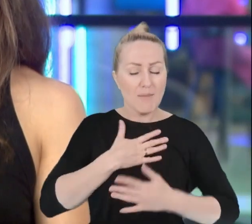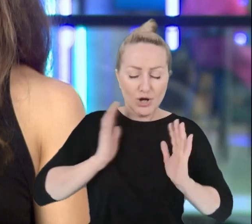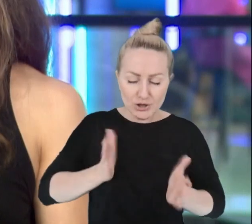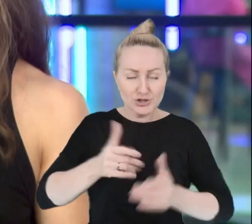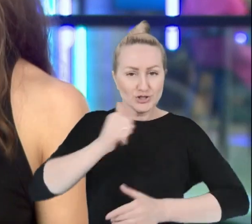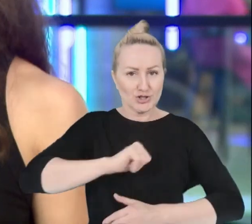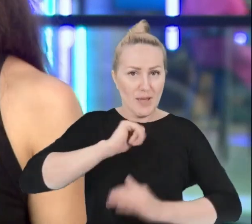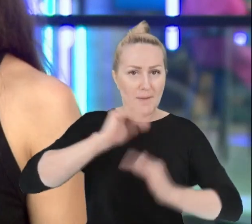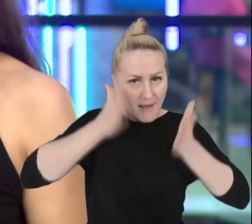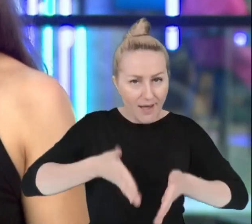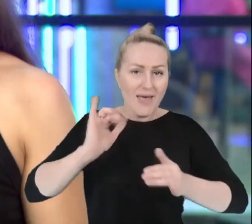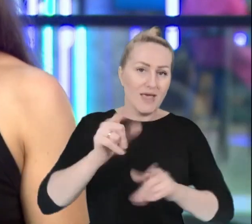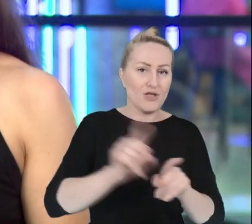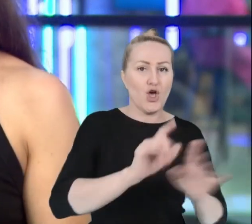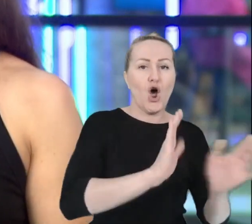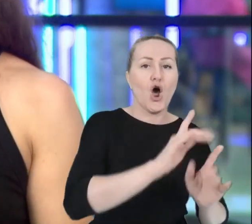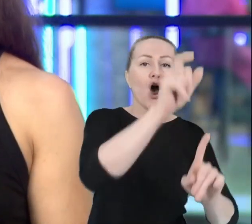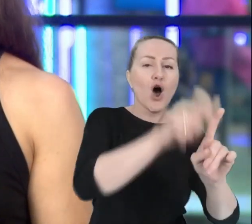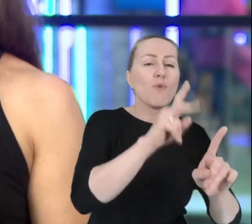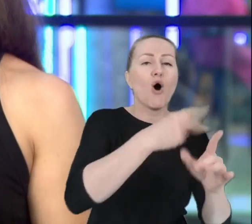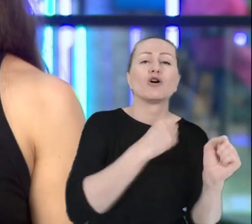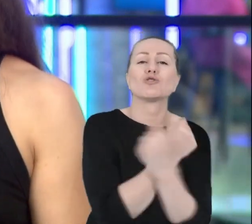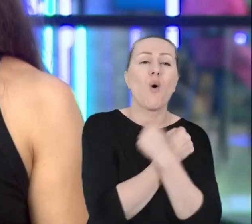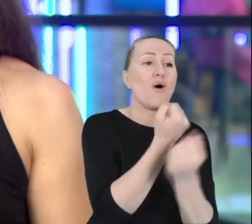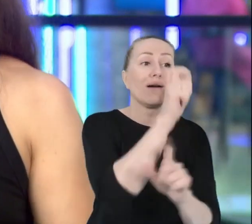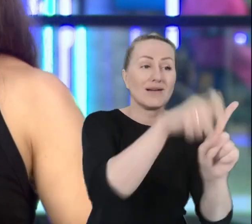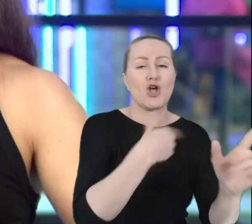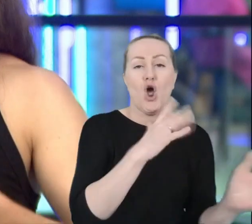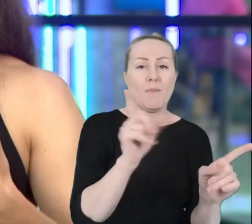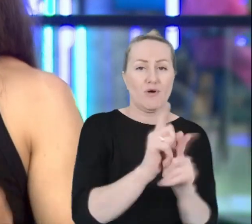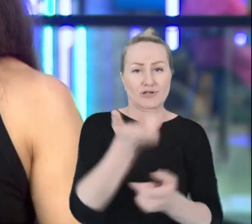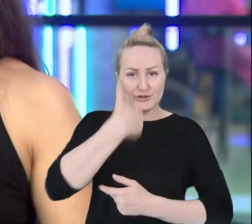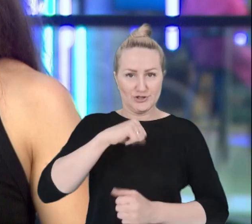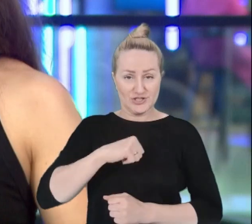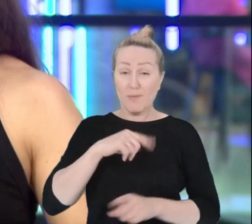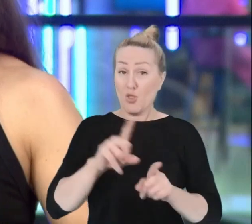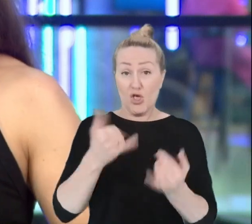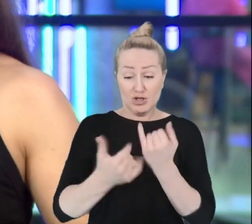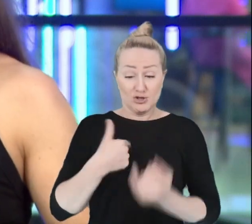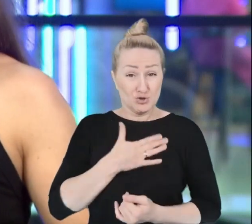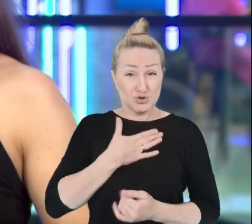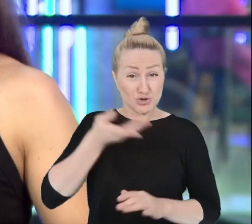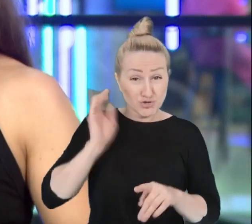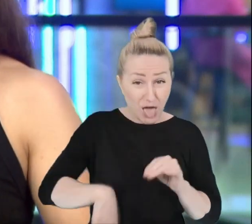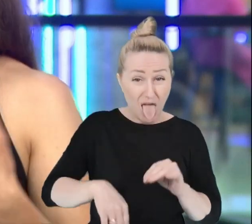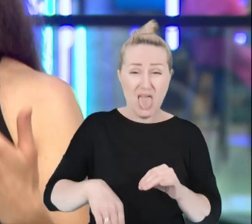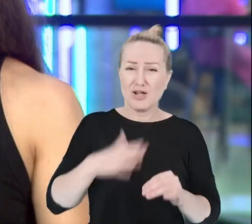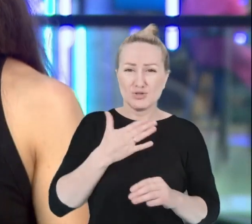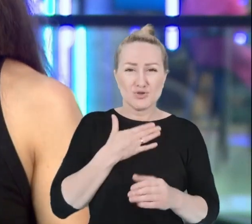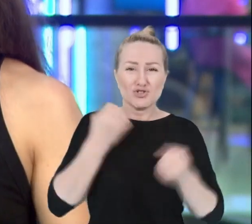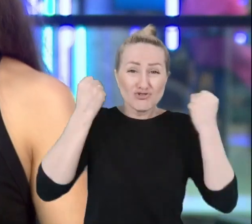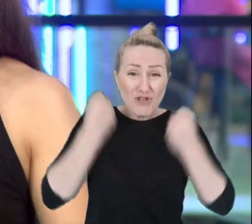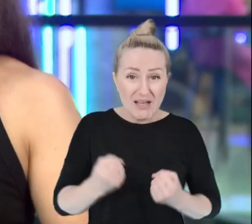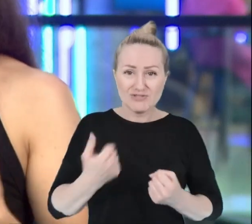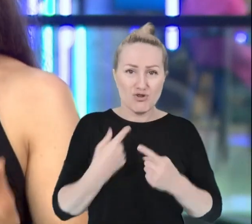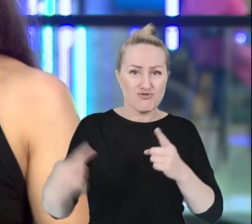z jaką byśmy opiekowali się ukochaną istotą. Czyli kiedy czujemy się źle, to nie walimy w siebie jeszcze dodatkowo jak w bęben i nie zadajemy